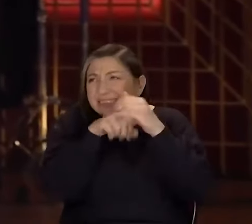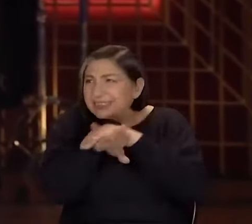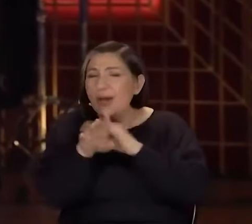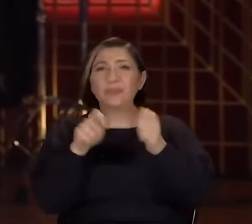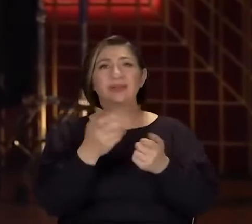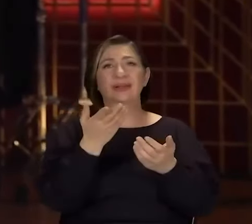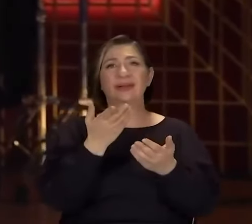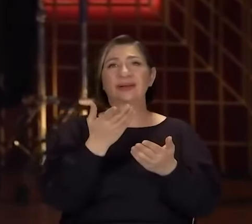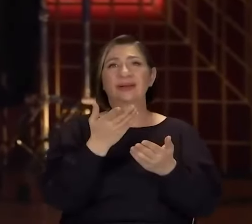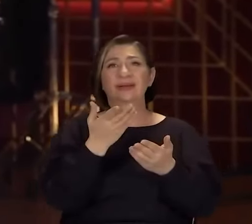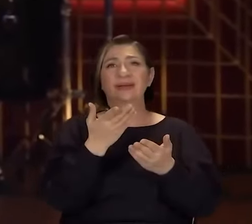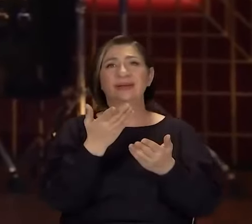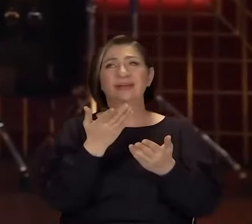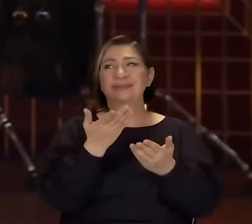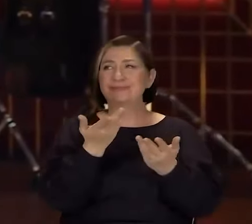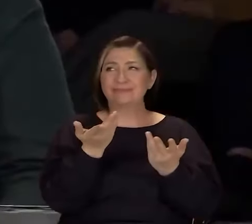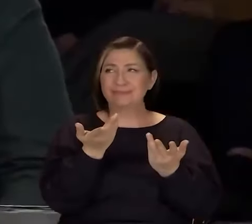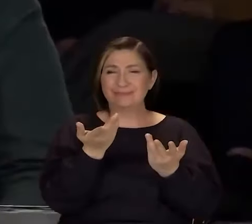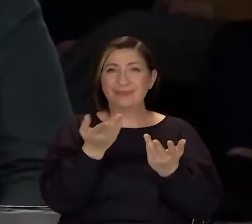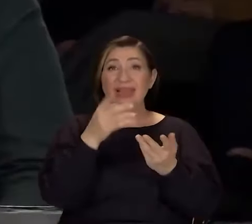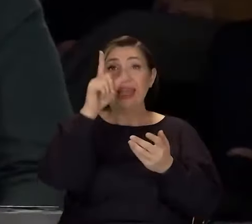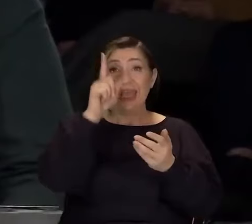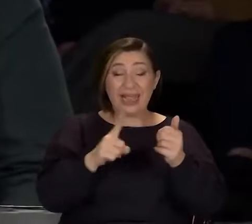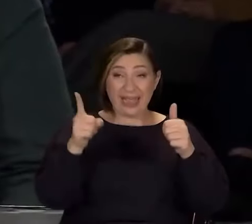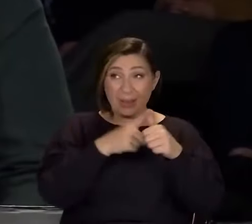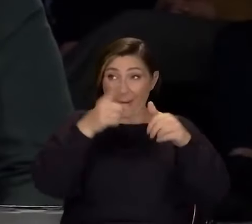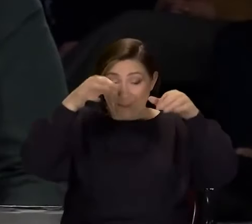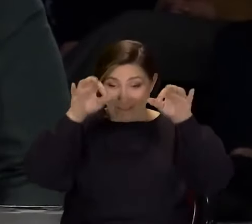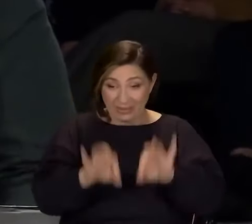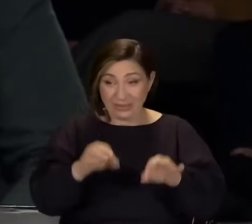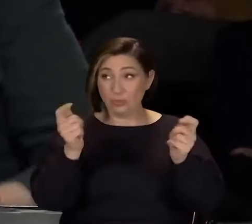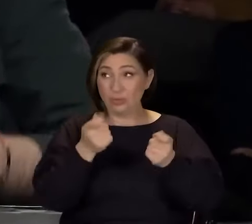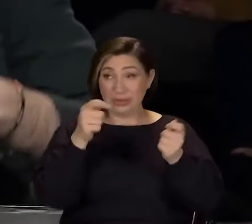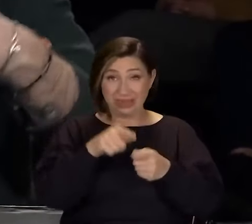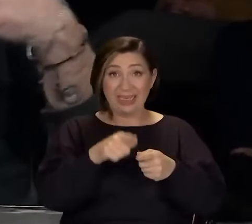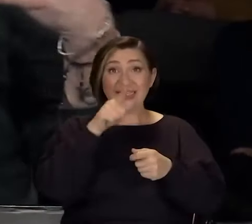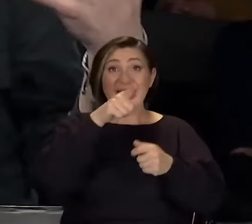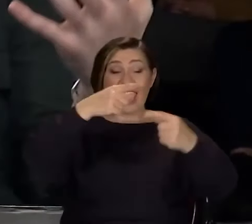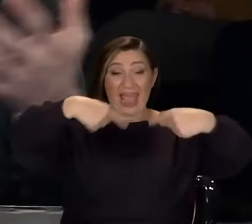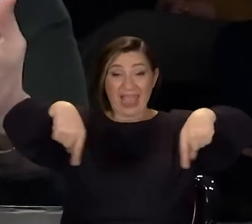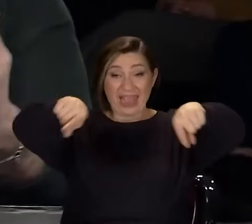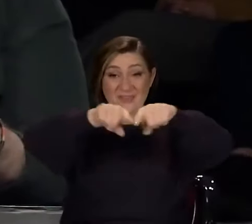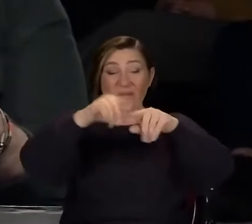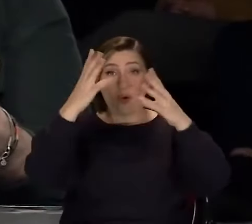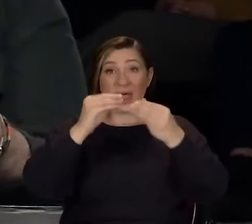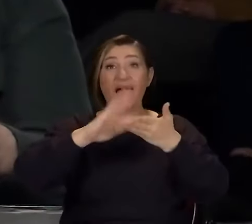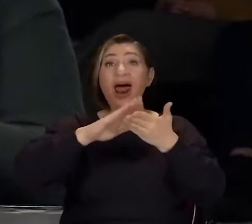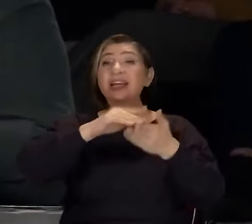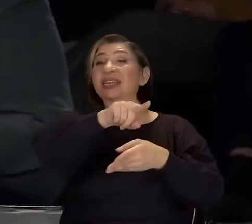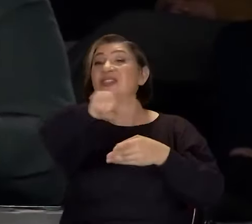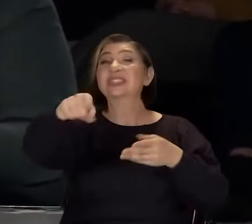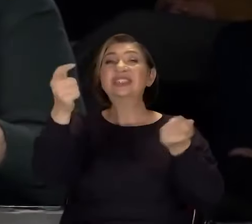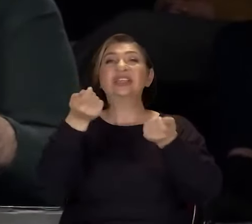yaşadın? Ama hani, o, yani işte şöyle ilk başta başladığın zaman bu işe senin etrafında bulunan